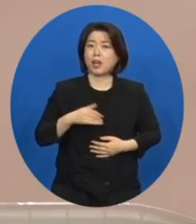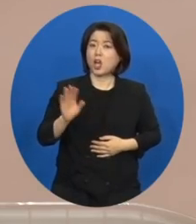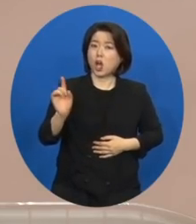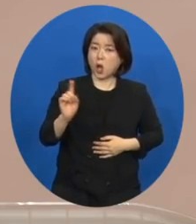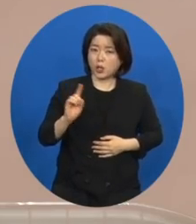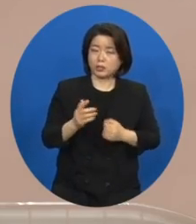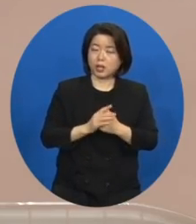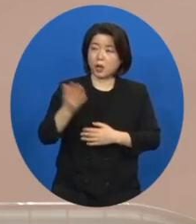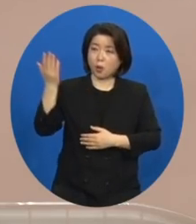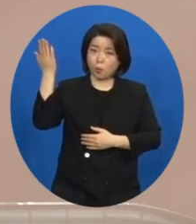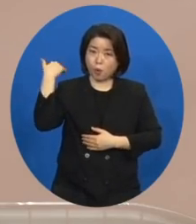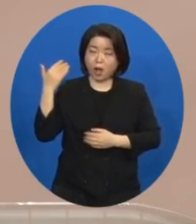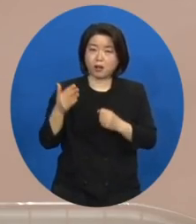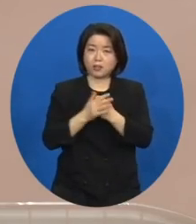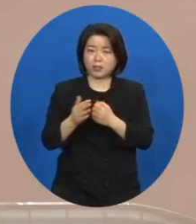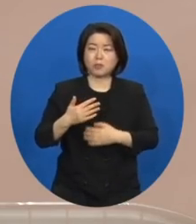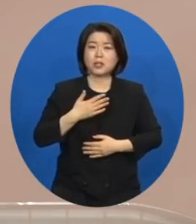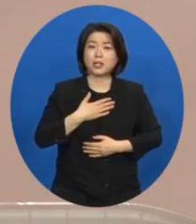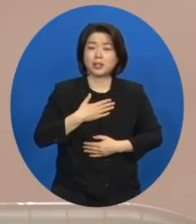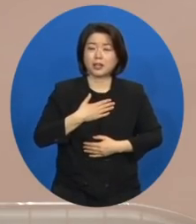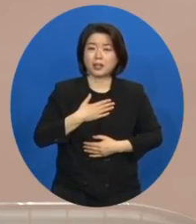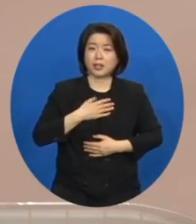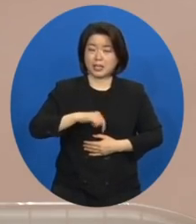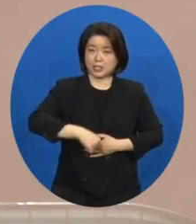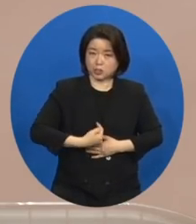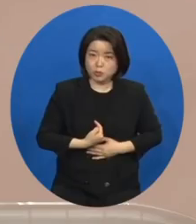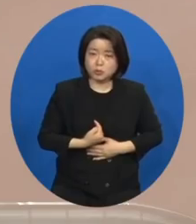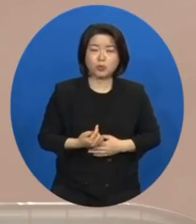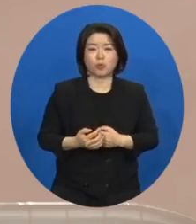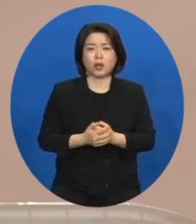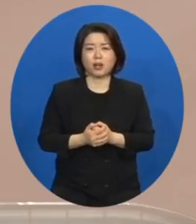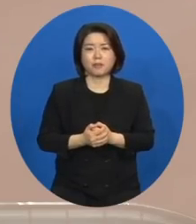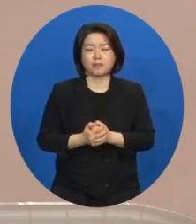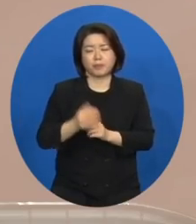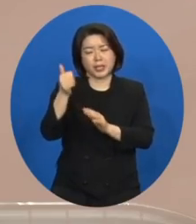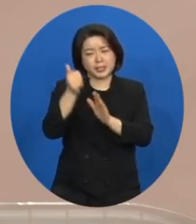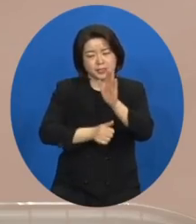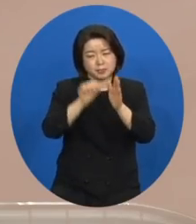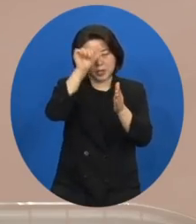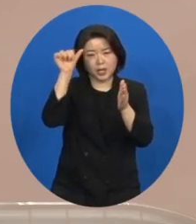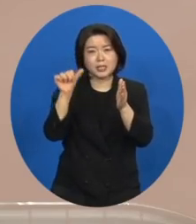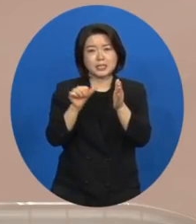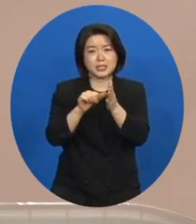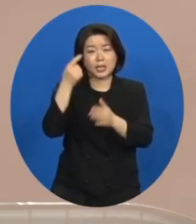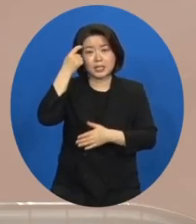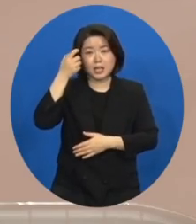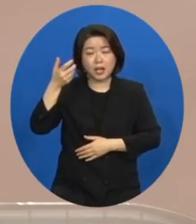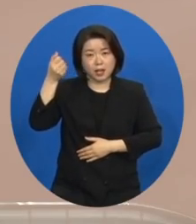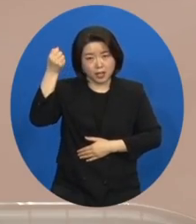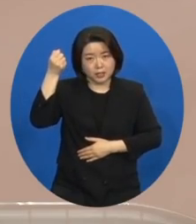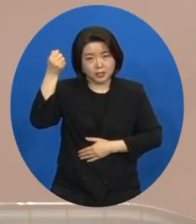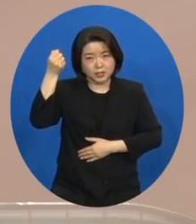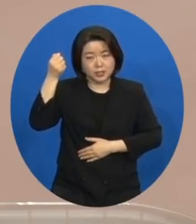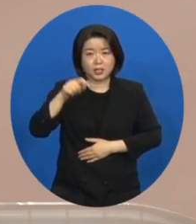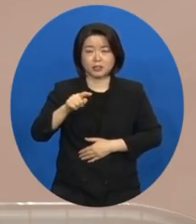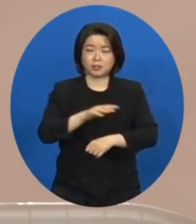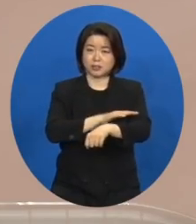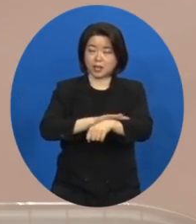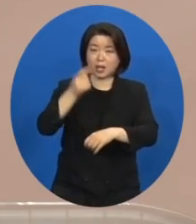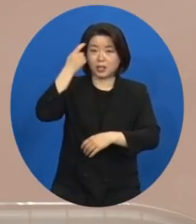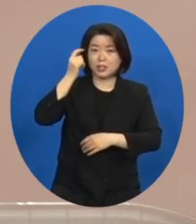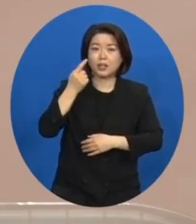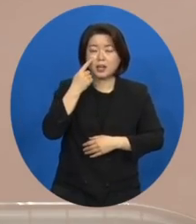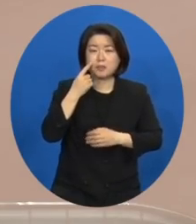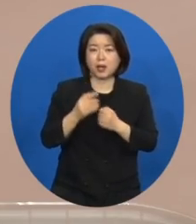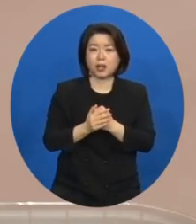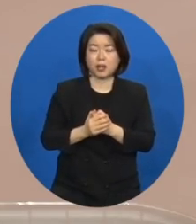버 때문에 스스로가 스스로가 자신은 실패한 인생의 라고 생각하시는 분들 그러므로 잘 생각해보세요